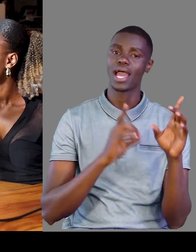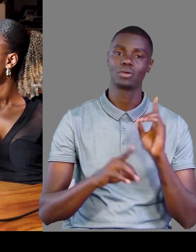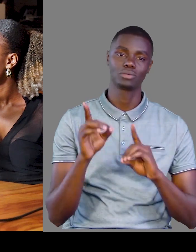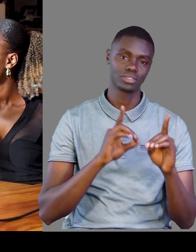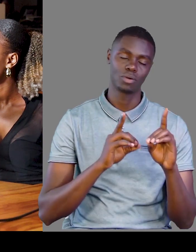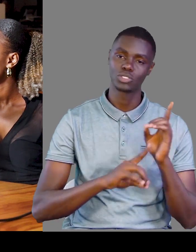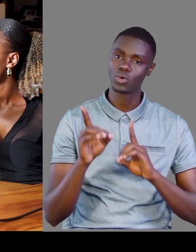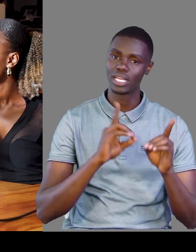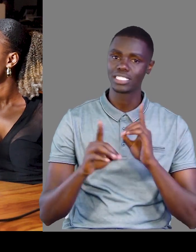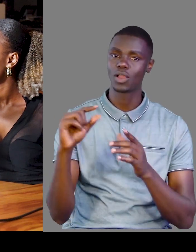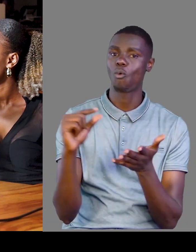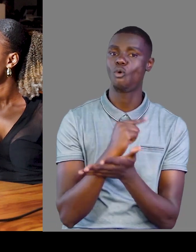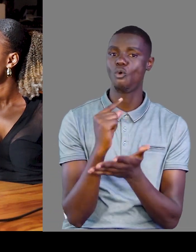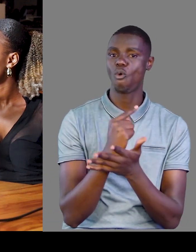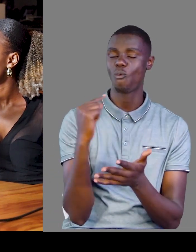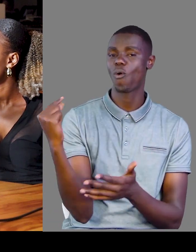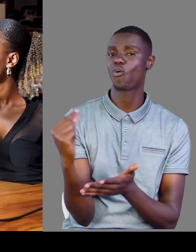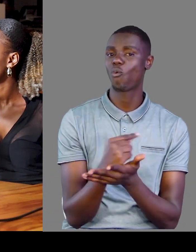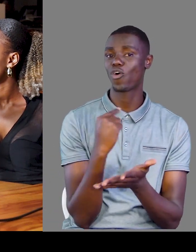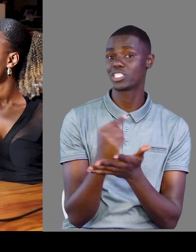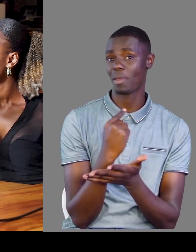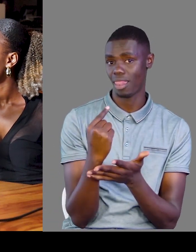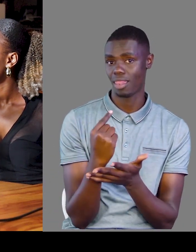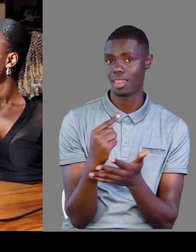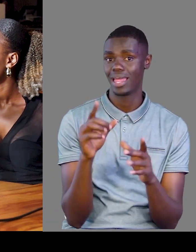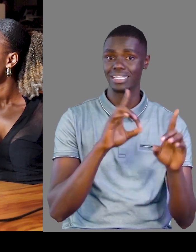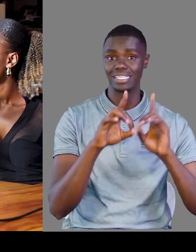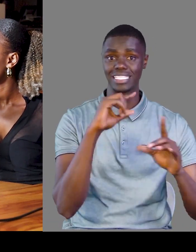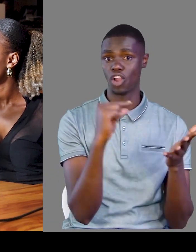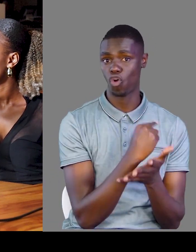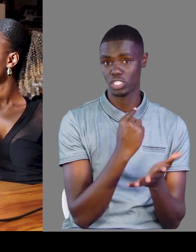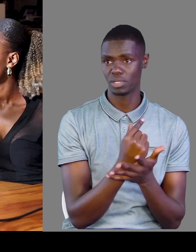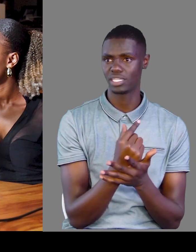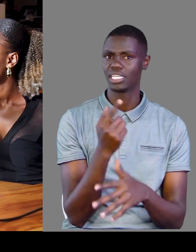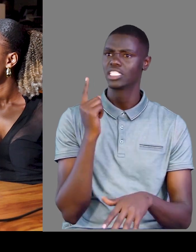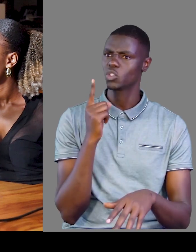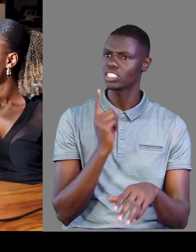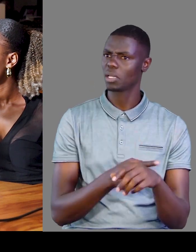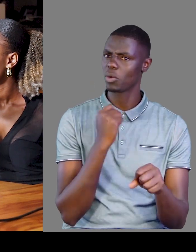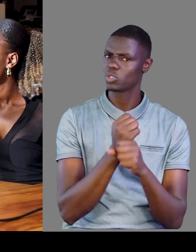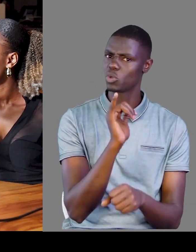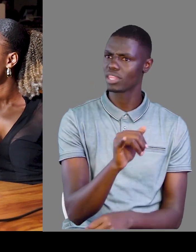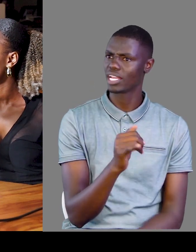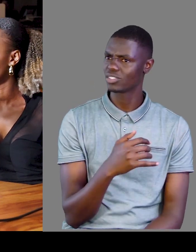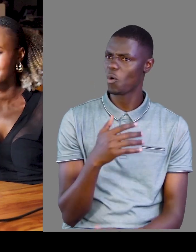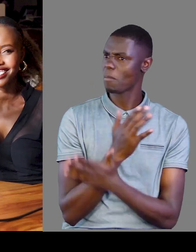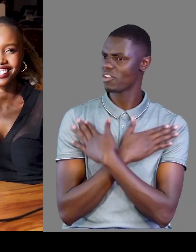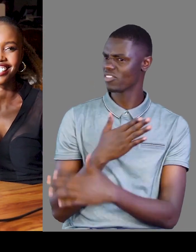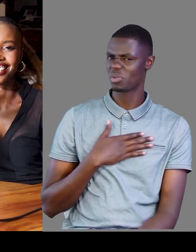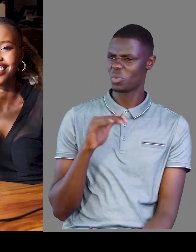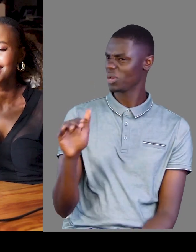dancer wa gospel. I used to dance. Nikifanya kitu, rafiki zangu wanashangaa, baba hizi ni gani?